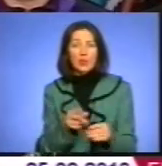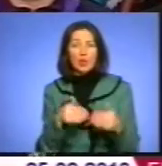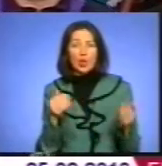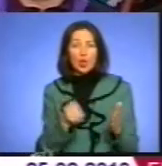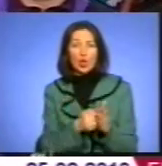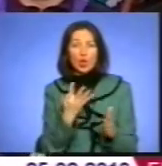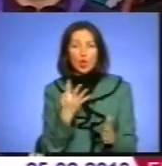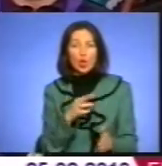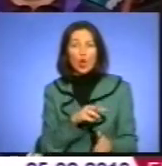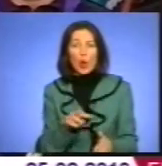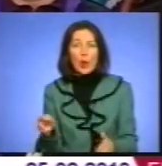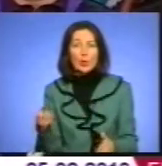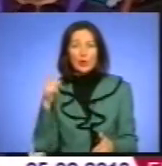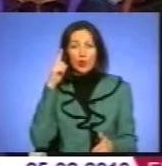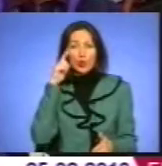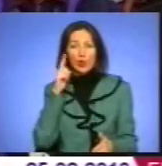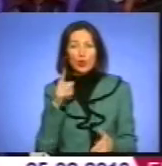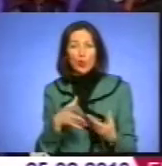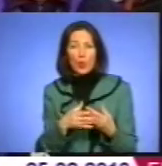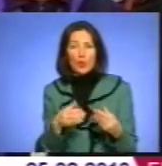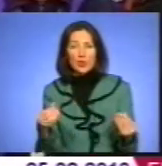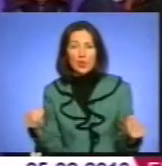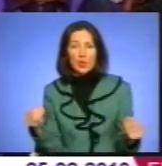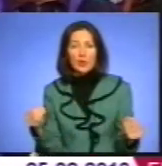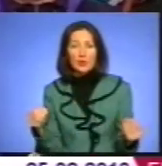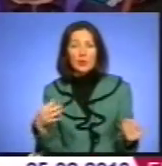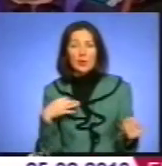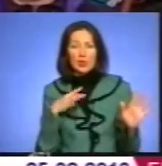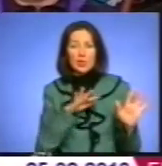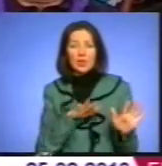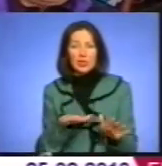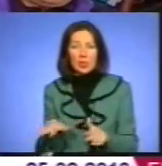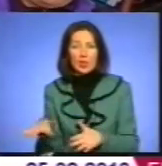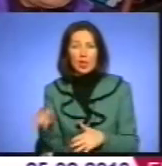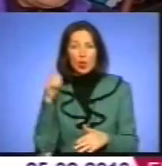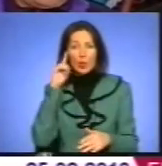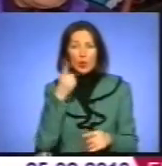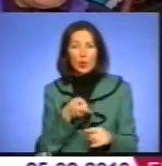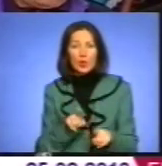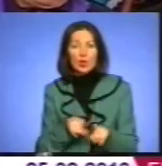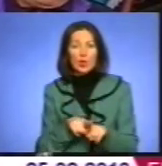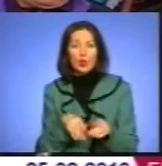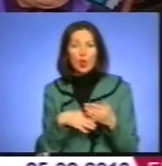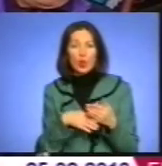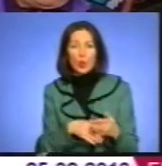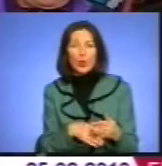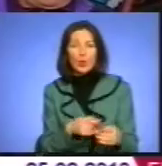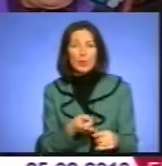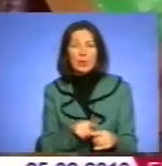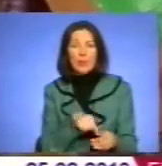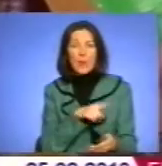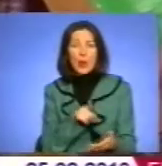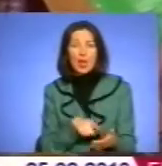метрів. Думаю, що це по весні, якраз діде сніг, і думаю, ми це теж допоможемо це питання